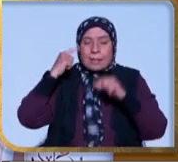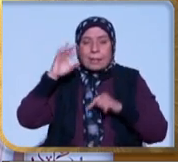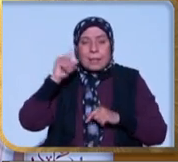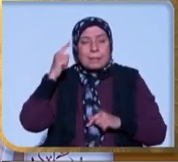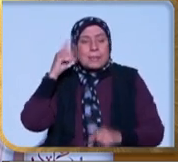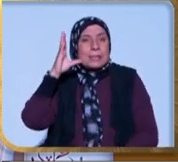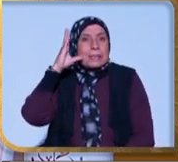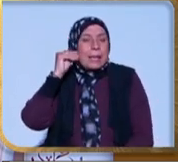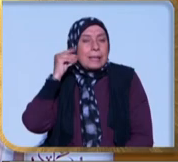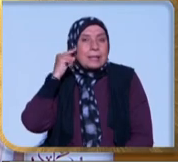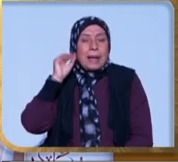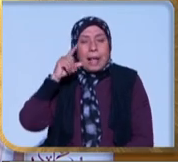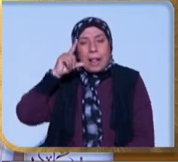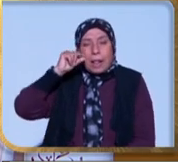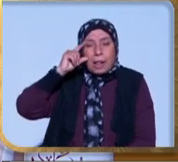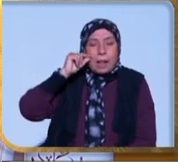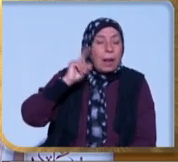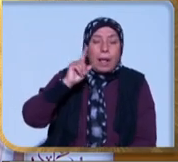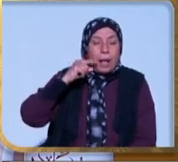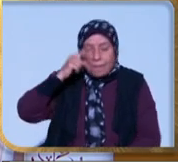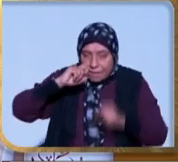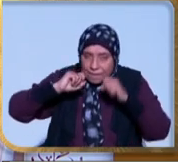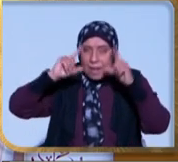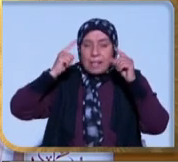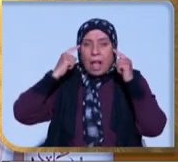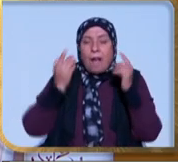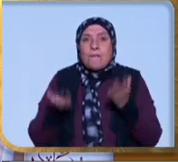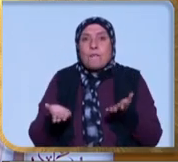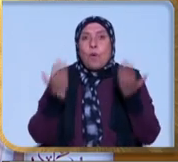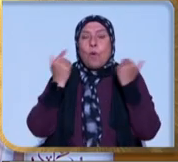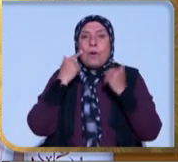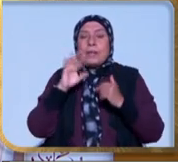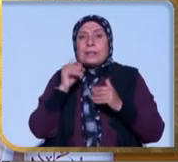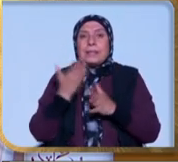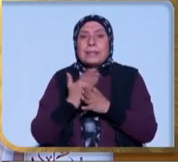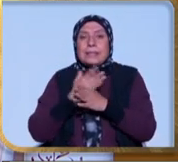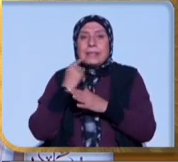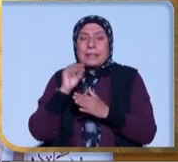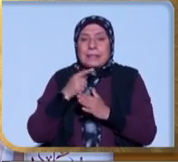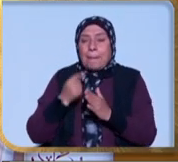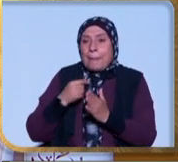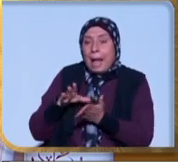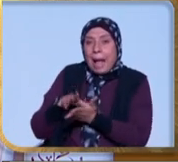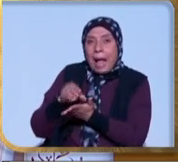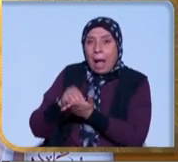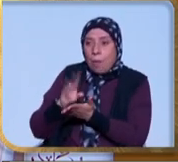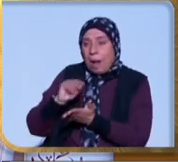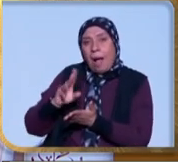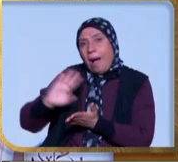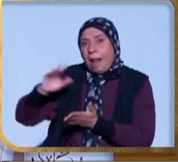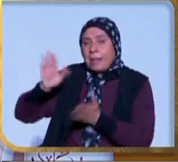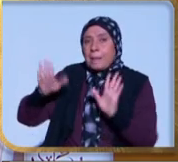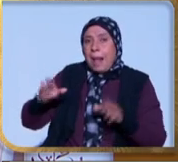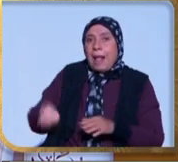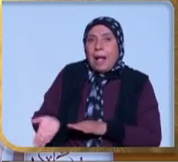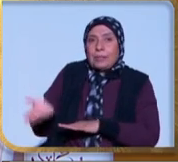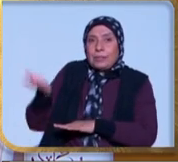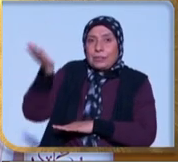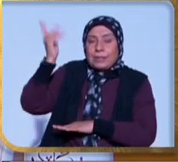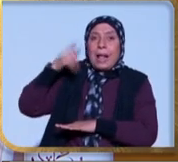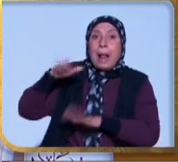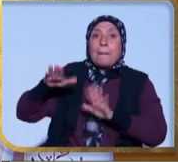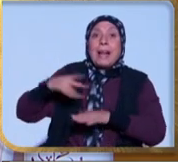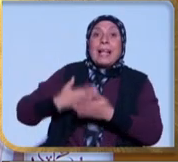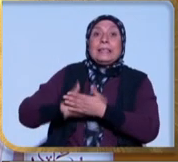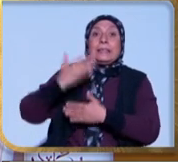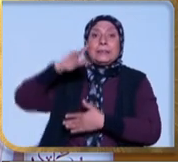صحيفه الحسنات بتاعتنا بالصلاه، وتبدا صحيفه الحسنات بالصلاه وهي صلاه الفجر،